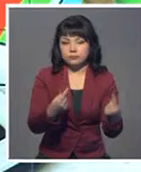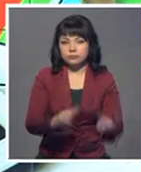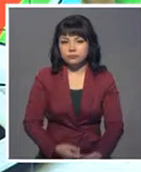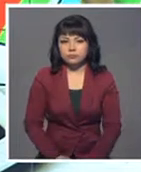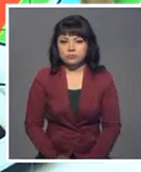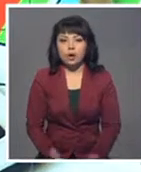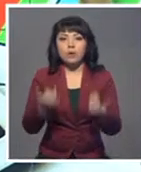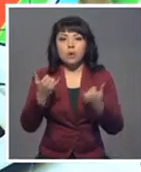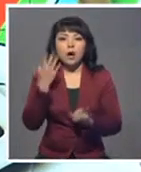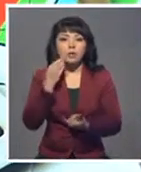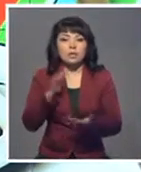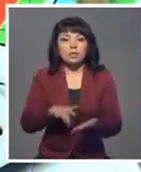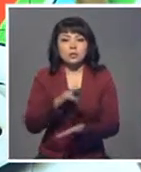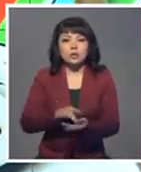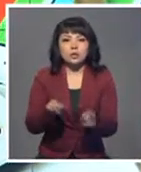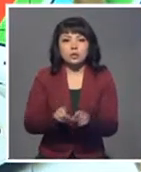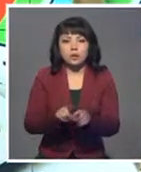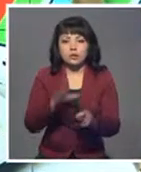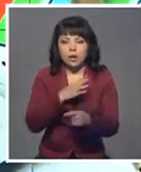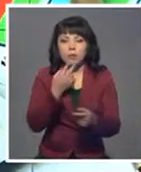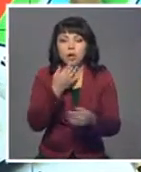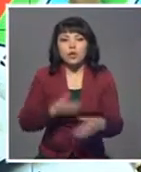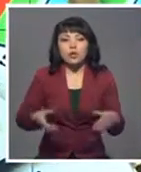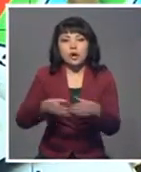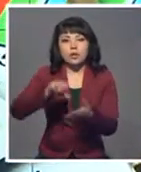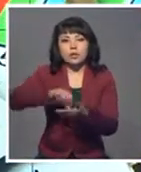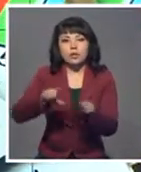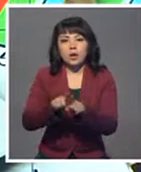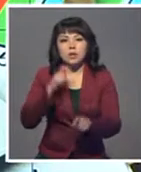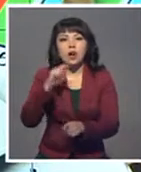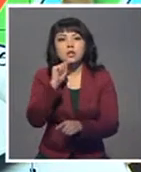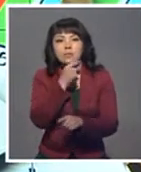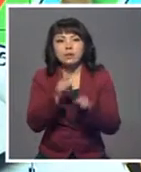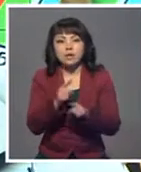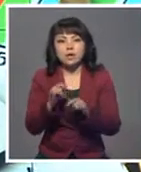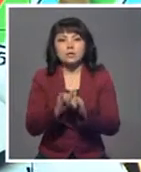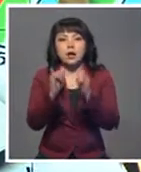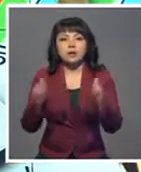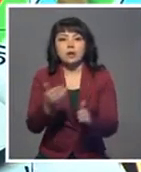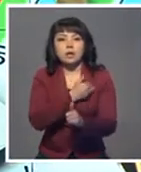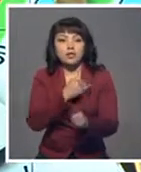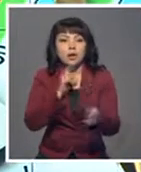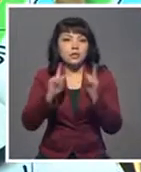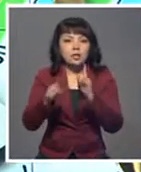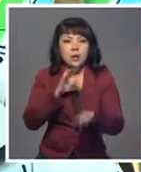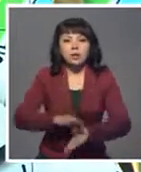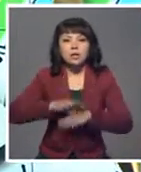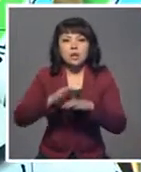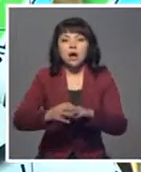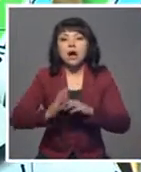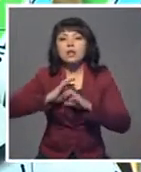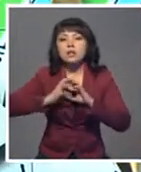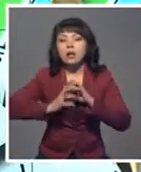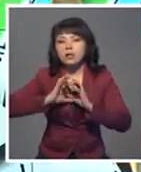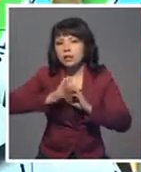Бүгін Алматыда Біріккен ұлттар ұйымына мүше елдер арасында сауда-экономикалық интеграцияны арттыру мақсатында жиын өтті. Халықаралық деңгейде